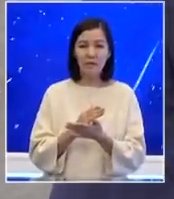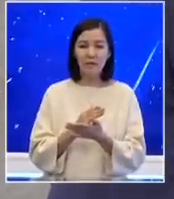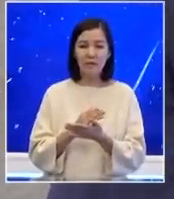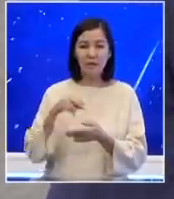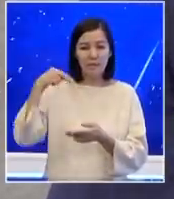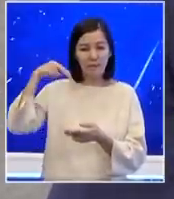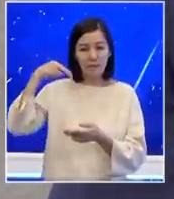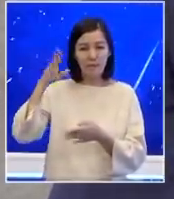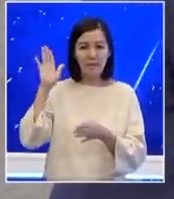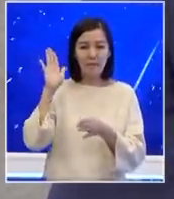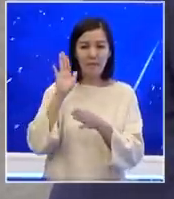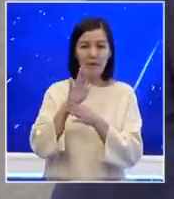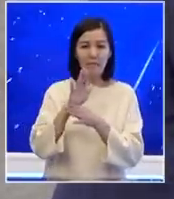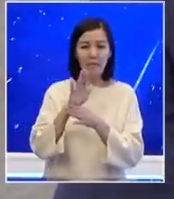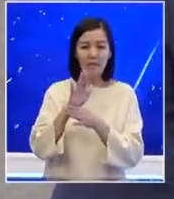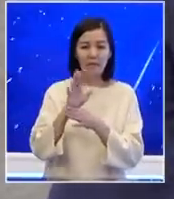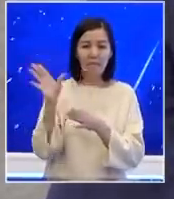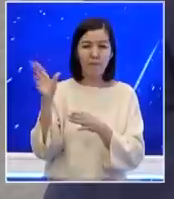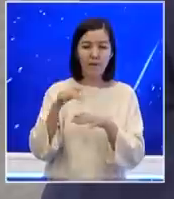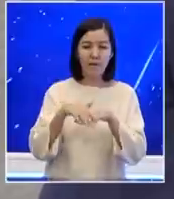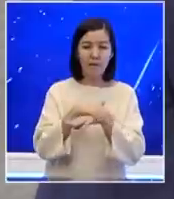Алакөл халқы қызы қуаттап,